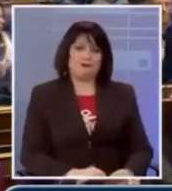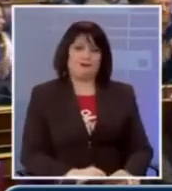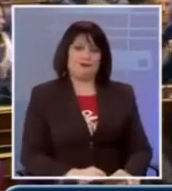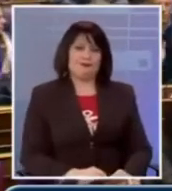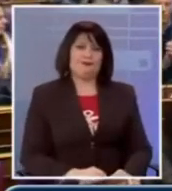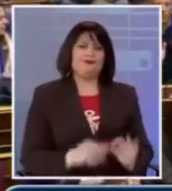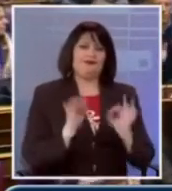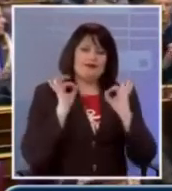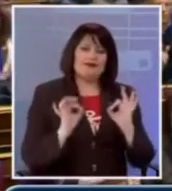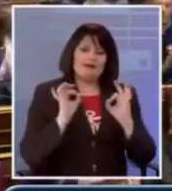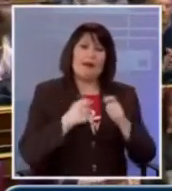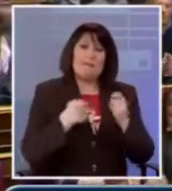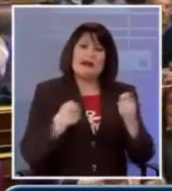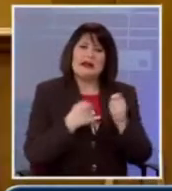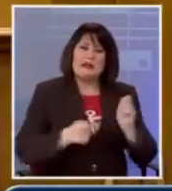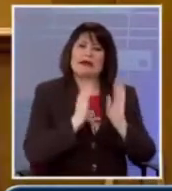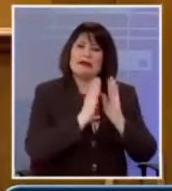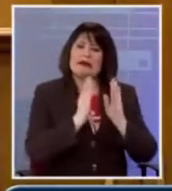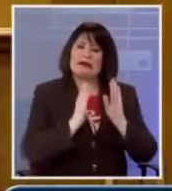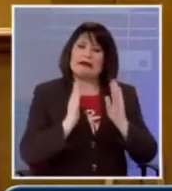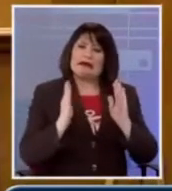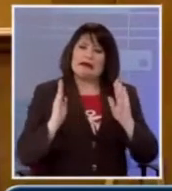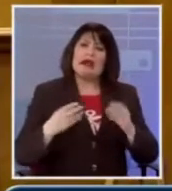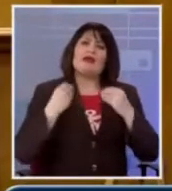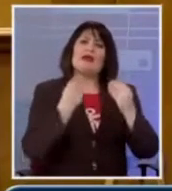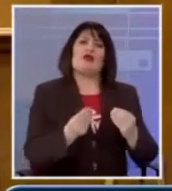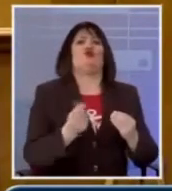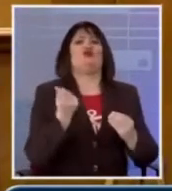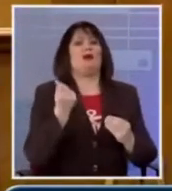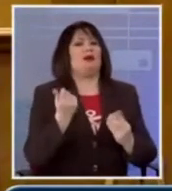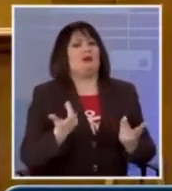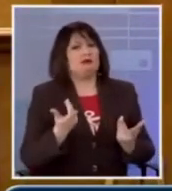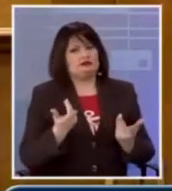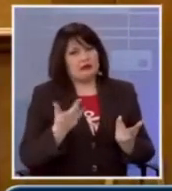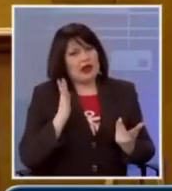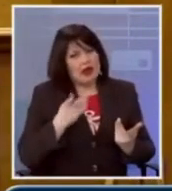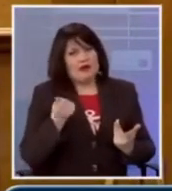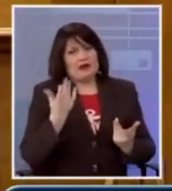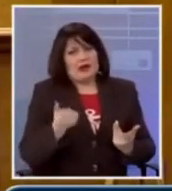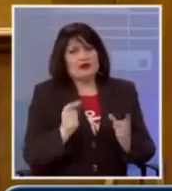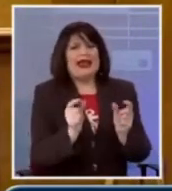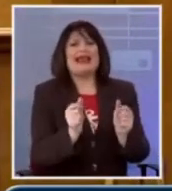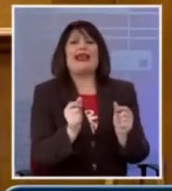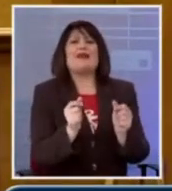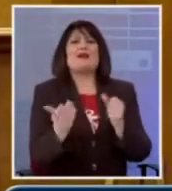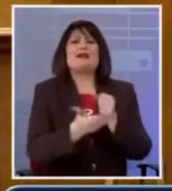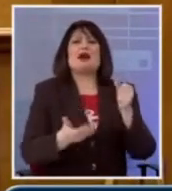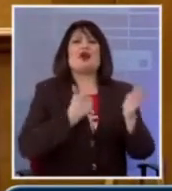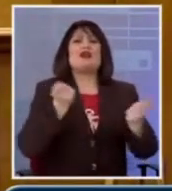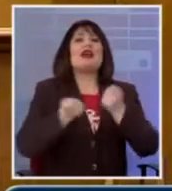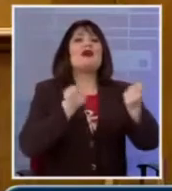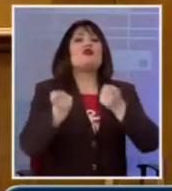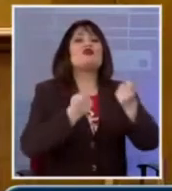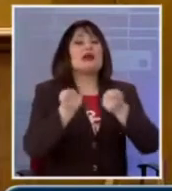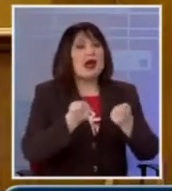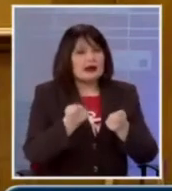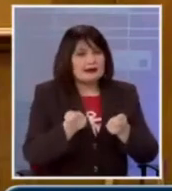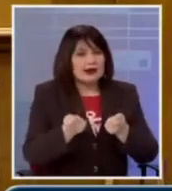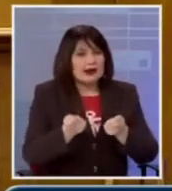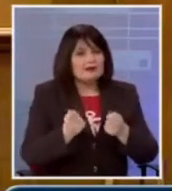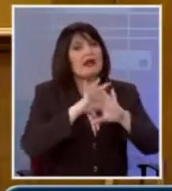Στοχευμένα μέτρα που αφορούν την παροχή ρευστότητας και είναι πρώτον η ρύθμιση των αγροτικών χρεών στα πλαίσια